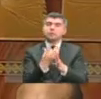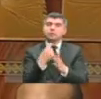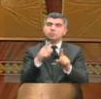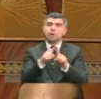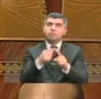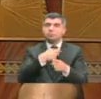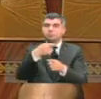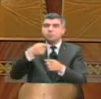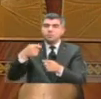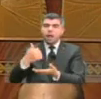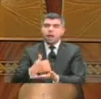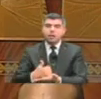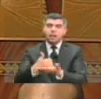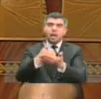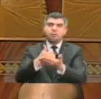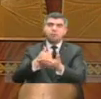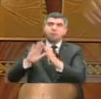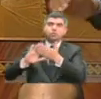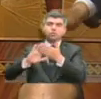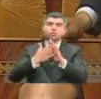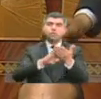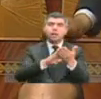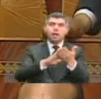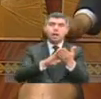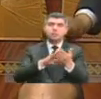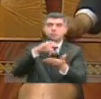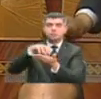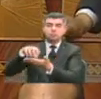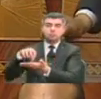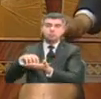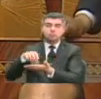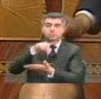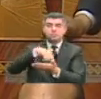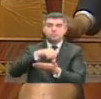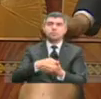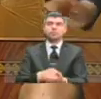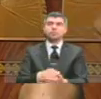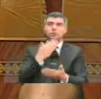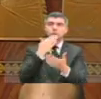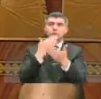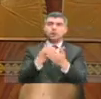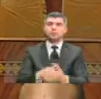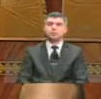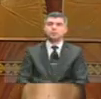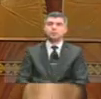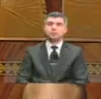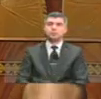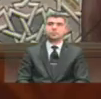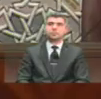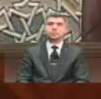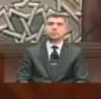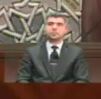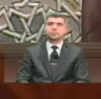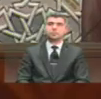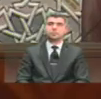منح وصرف الدعم الممنوح لجمعيات المجتمع المدني وشكرا. شكرا السيد النائب.